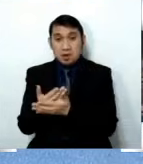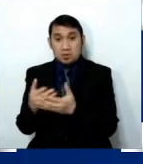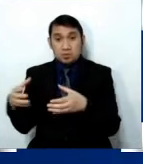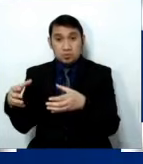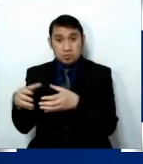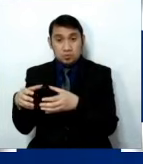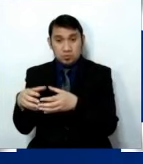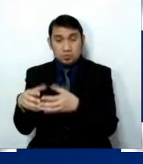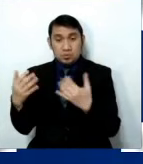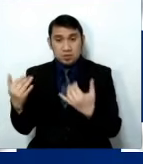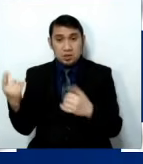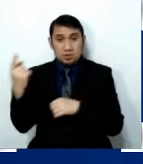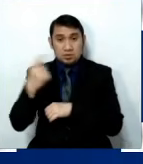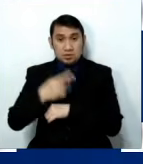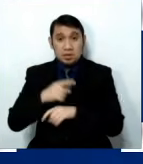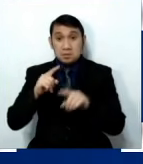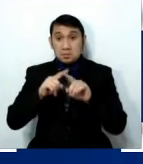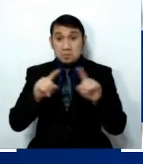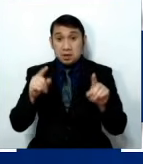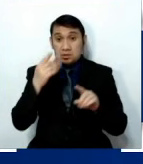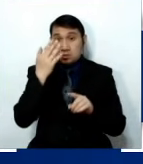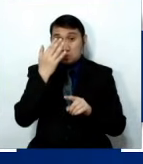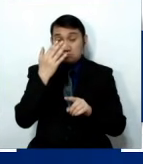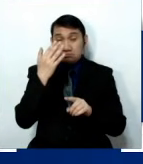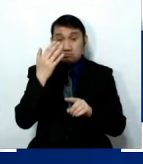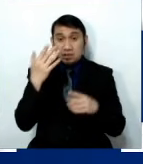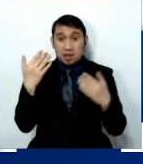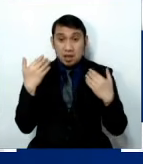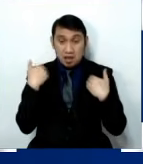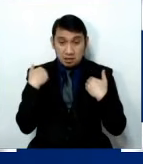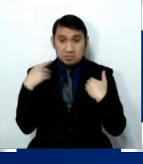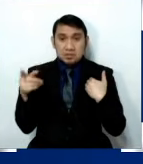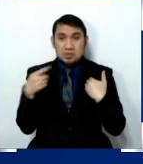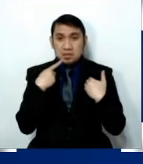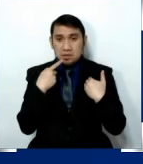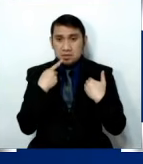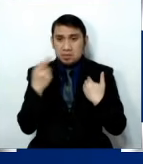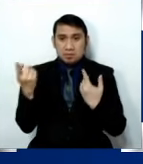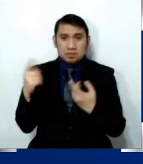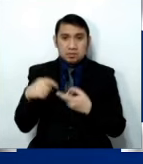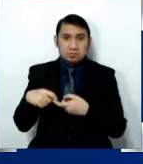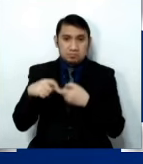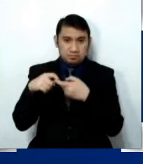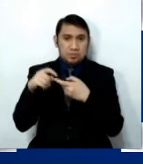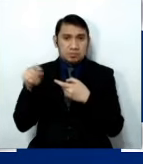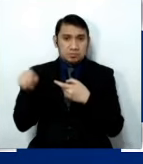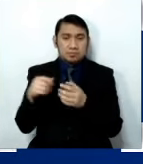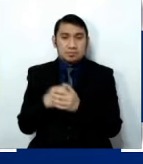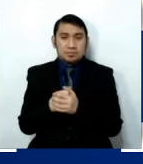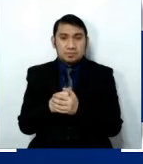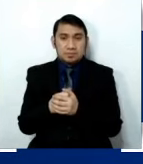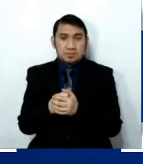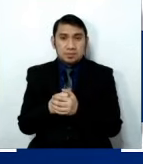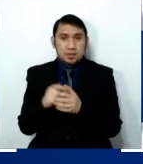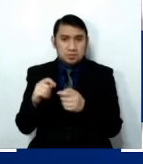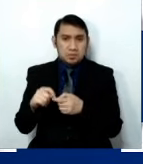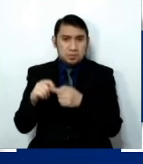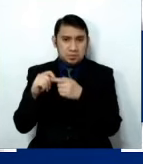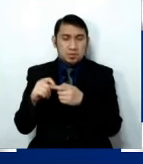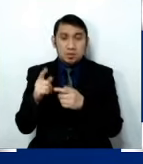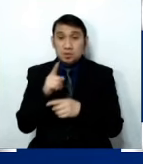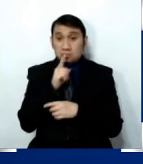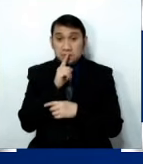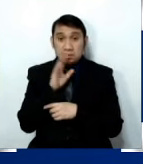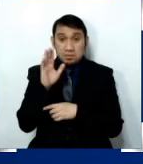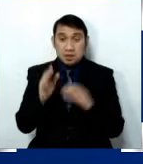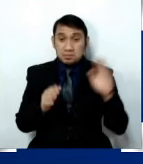araw. Pero sa isang statement, sinabi ng Aksyon Demokratiko na hiningi ni Mayor Isko na ipagpaliban muna ang kanyang oath-taking